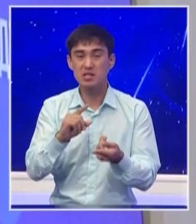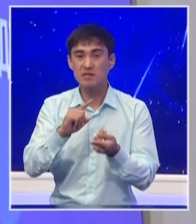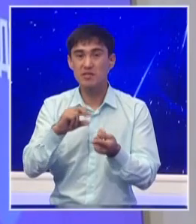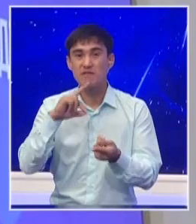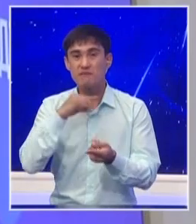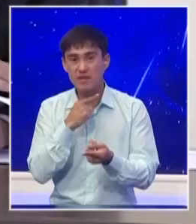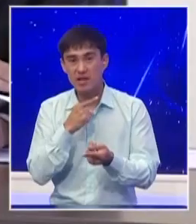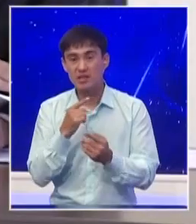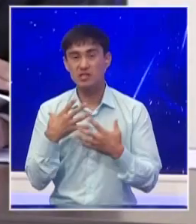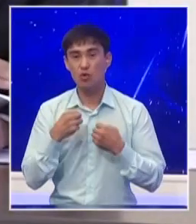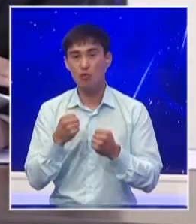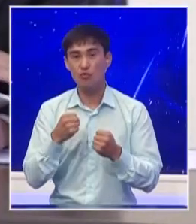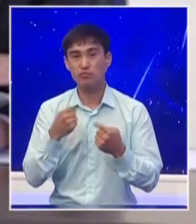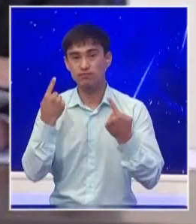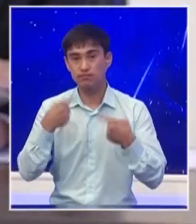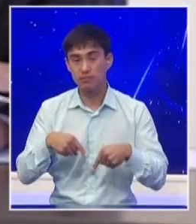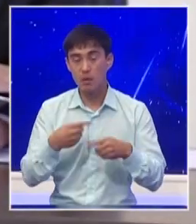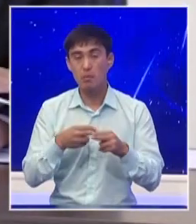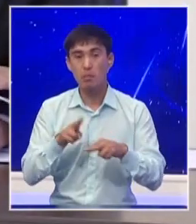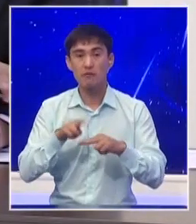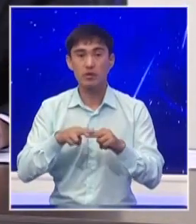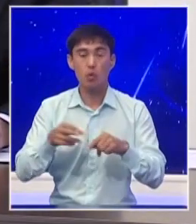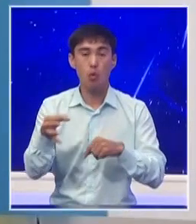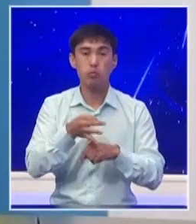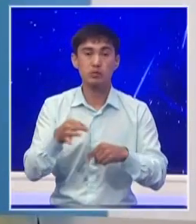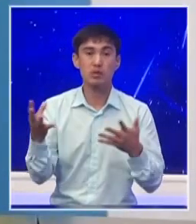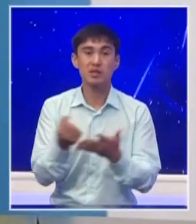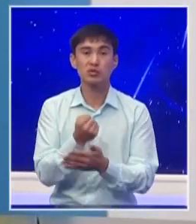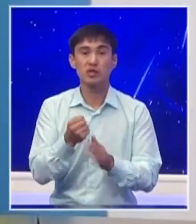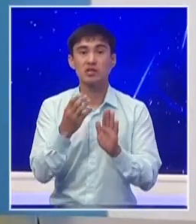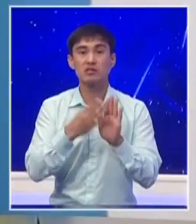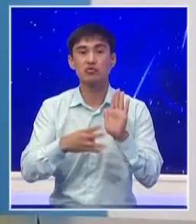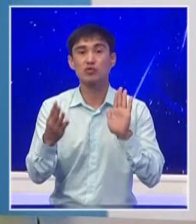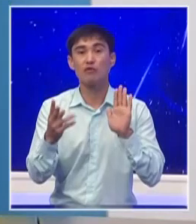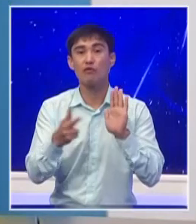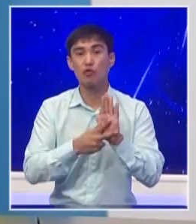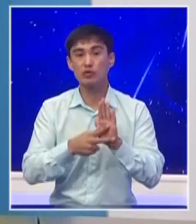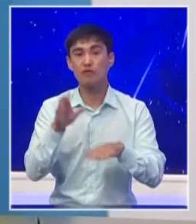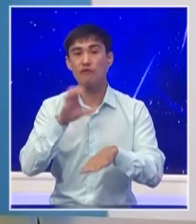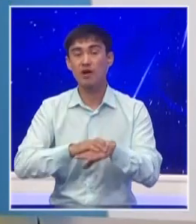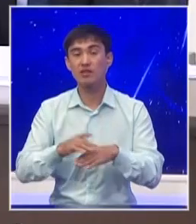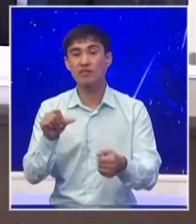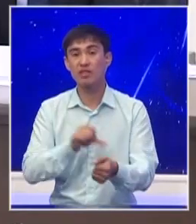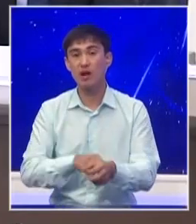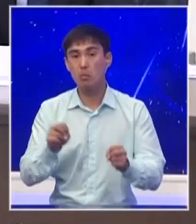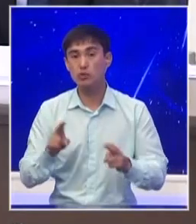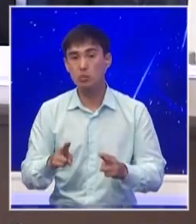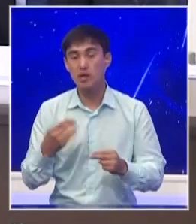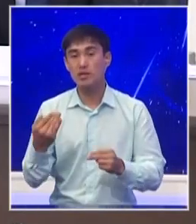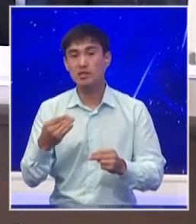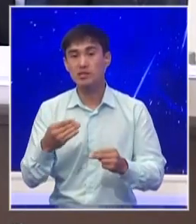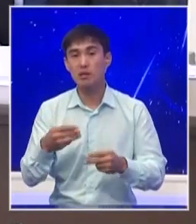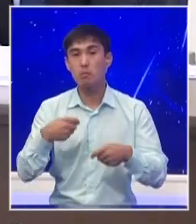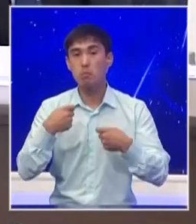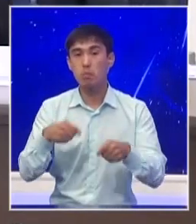вред здоровью. Так, в этом году правоохранительными органами области было выявлено 98 фактов наркопреступлений. Из незаконного оборота